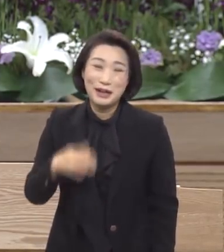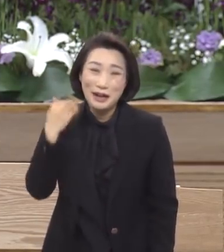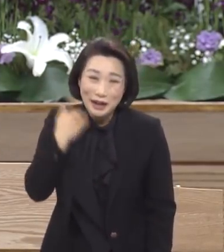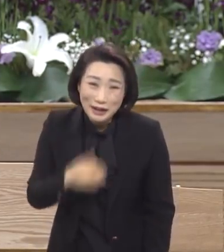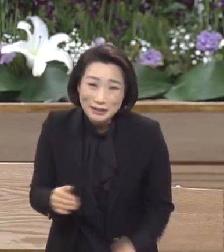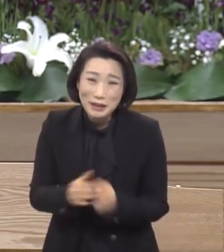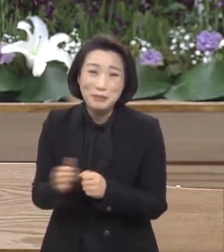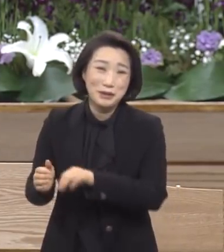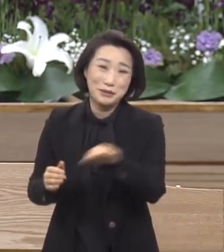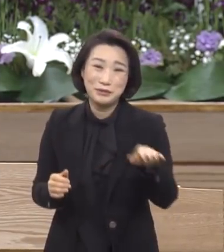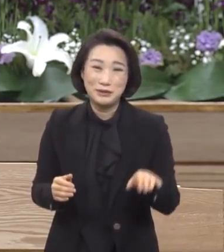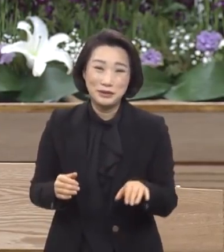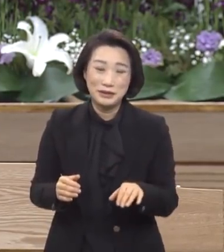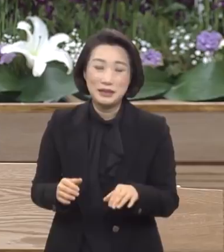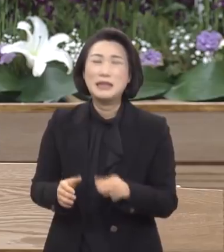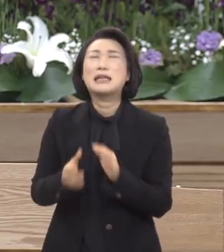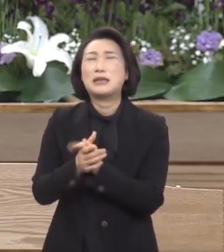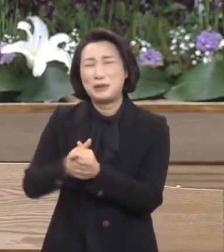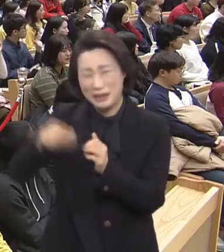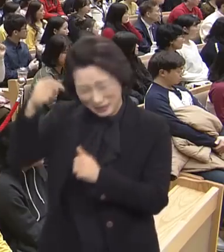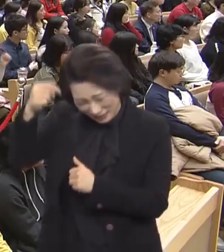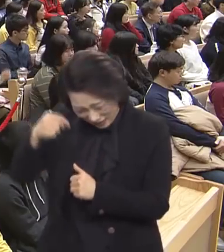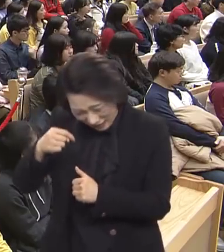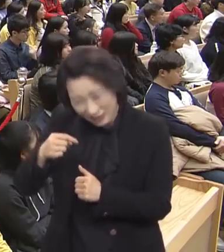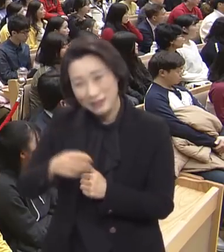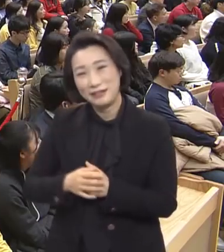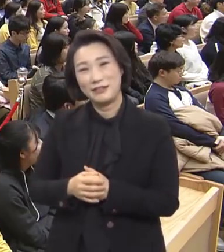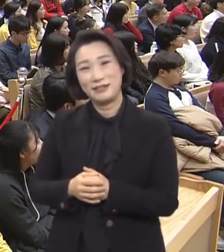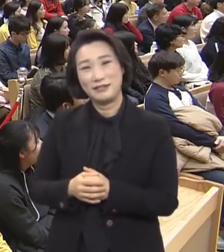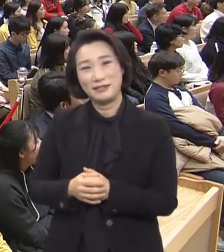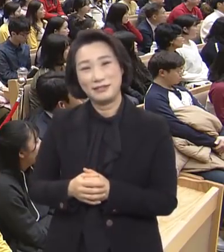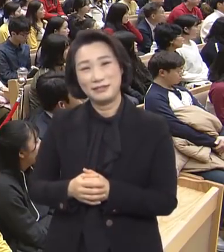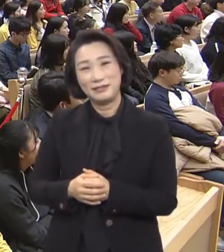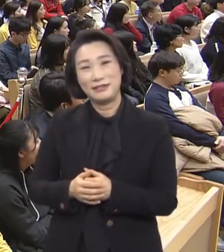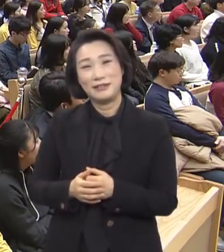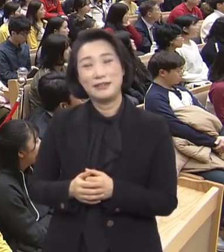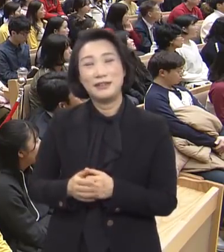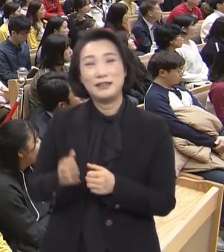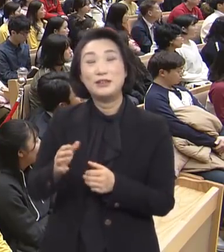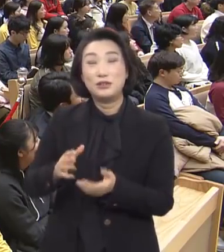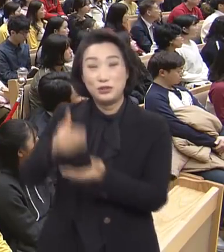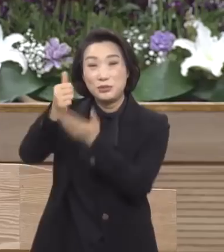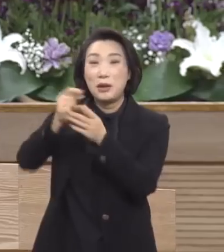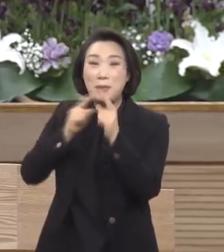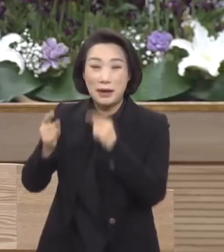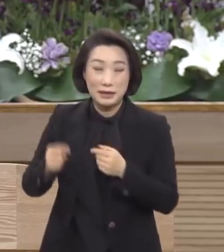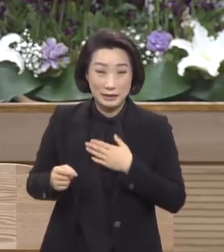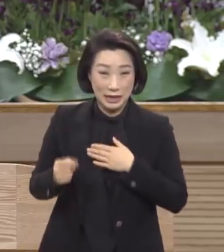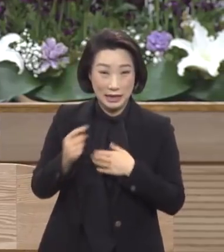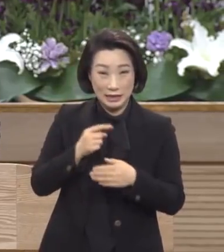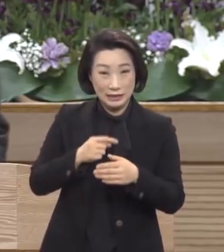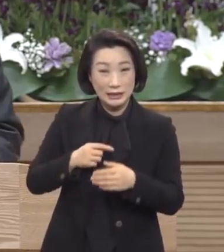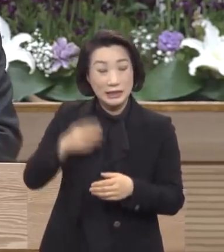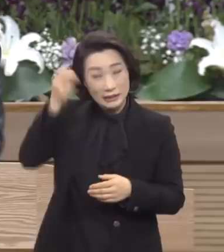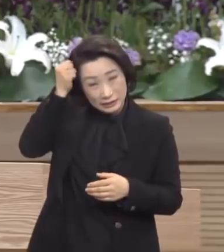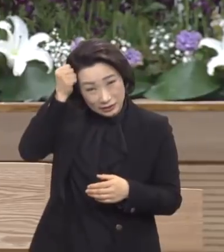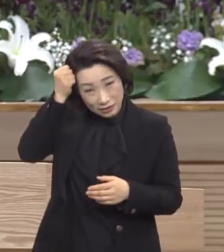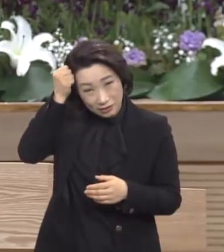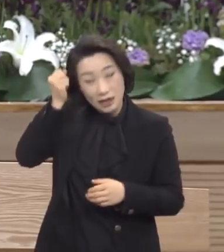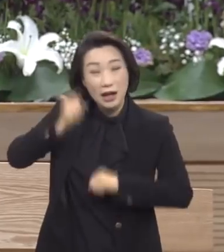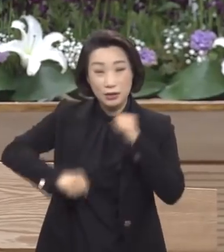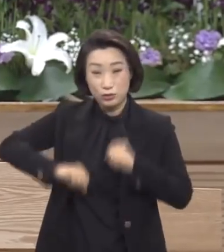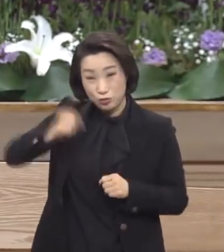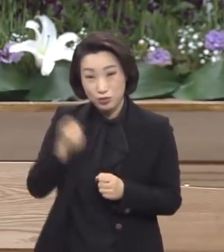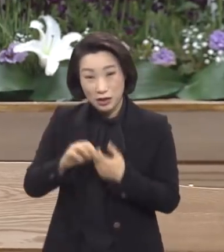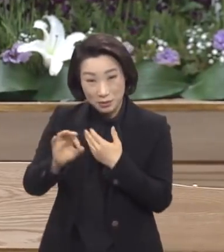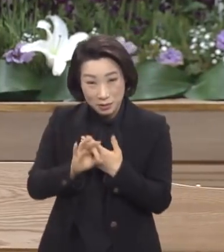없기 때문에 기도해라. 내 말이 너희 안에 거하면